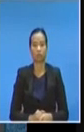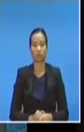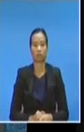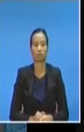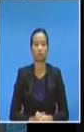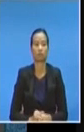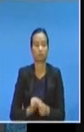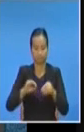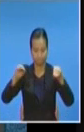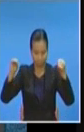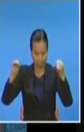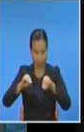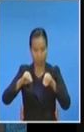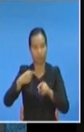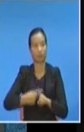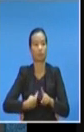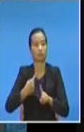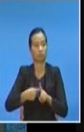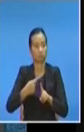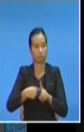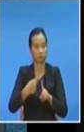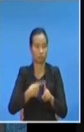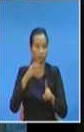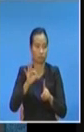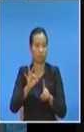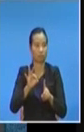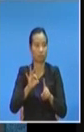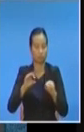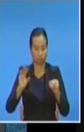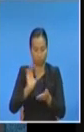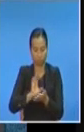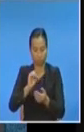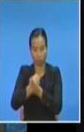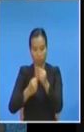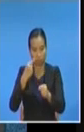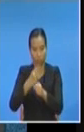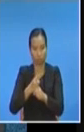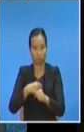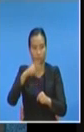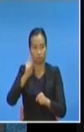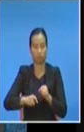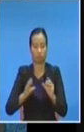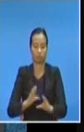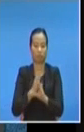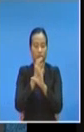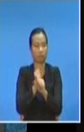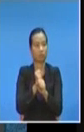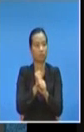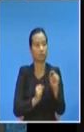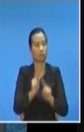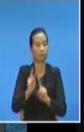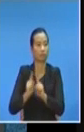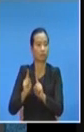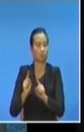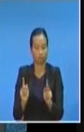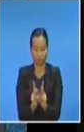กล้สิ้นปีงบประมาณก็จะต้องมีการสรุปผลการประเมินก็โดยคณะกรรมการชุดที่กล่าวแต่ว่าในคณะกรรมการชุ